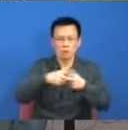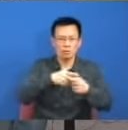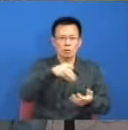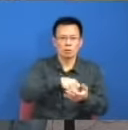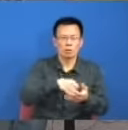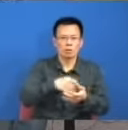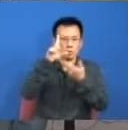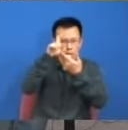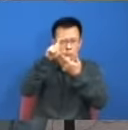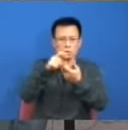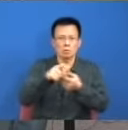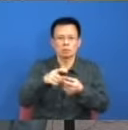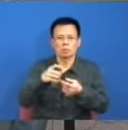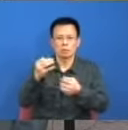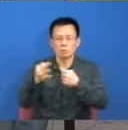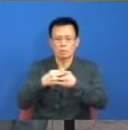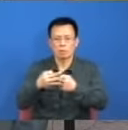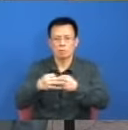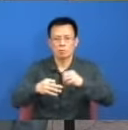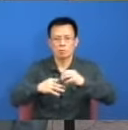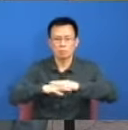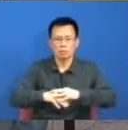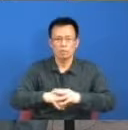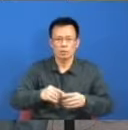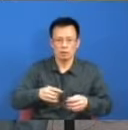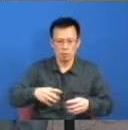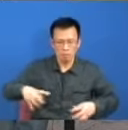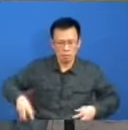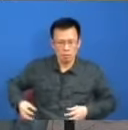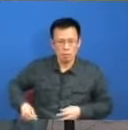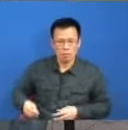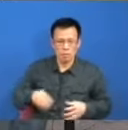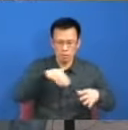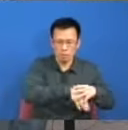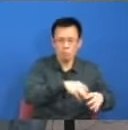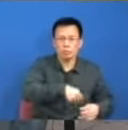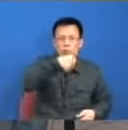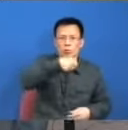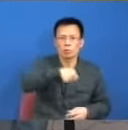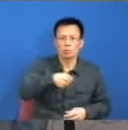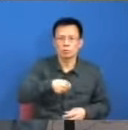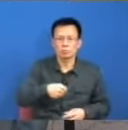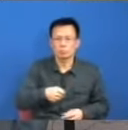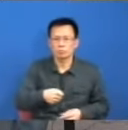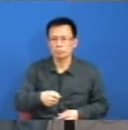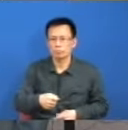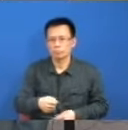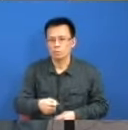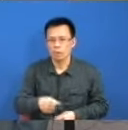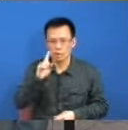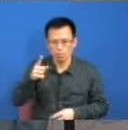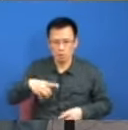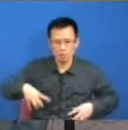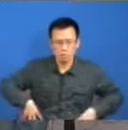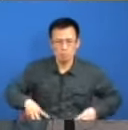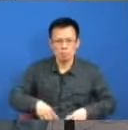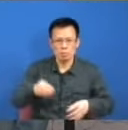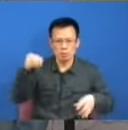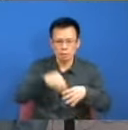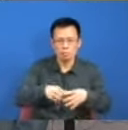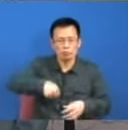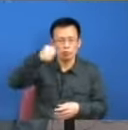counter 就入將你啲物品入袋咁樣。咁之後就再坐低。 物品入袋點解用物袋咧？ 呢個就